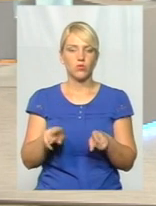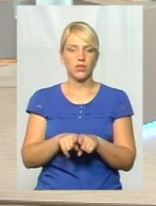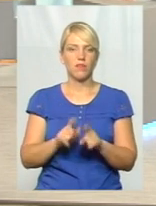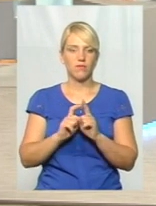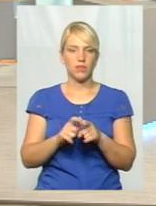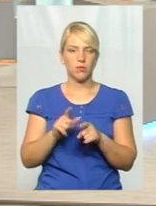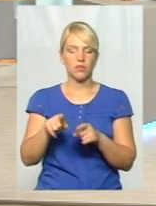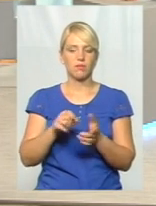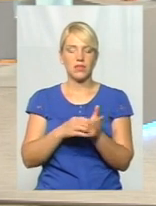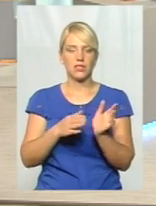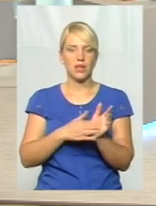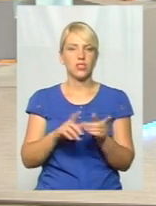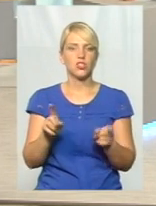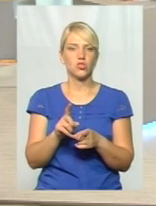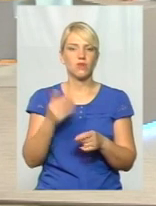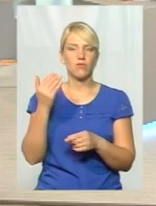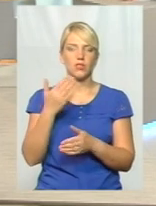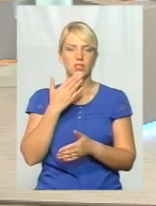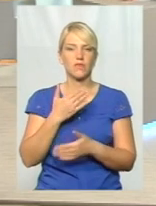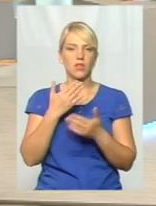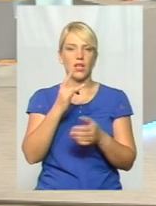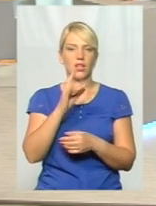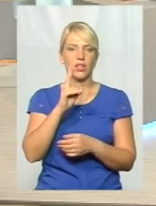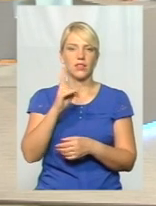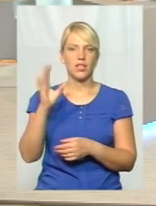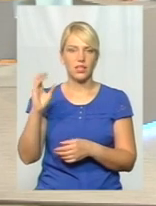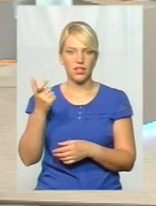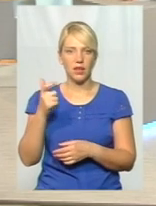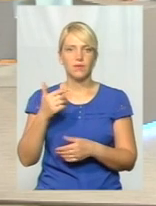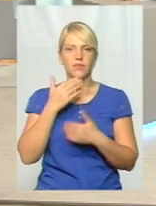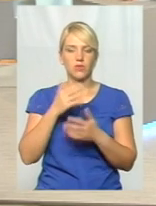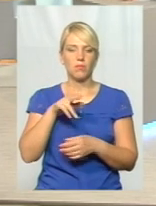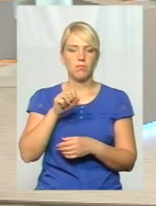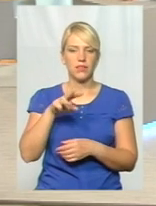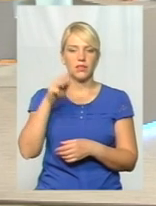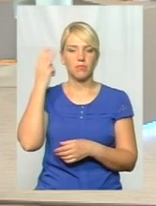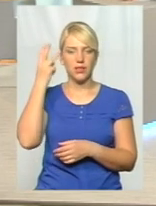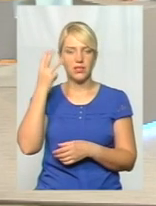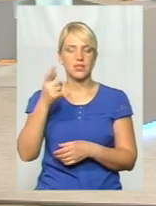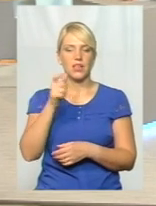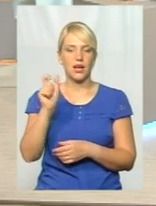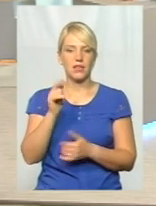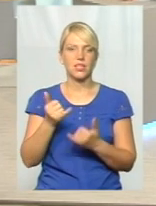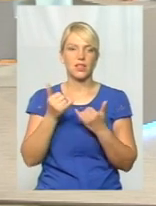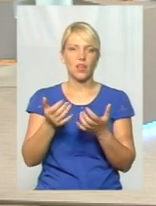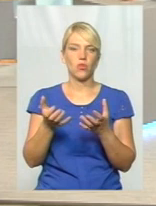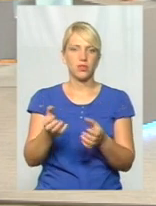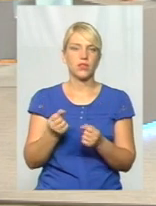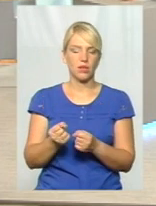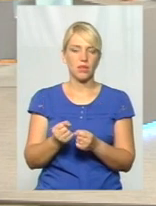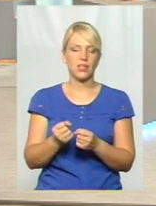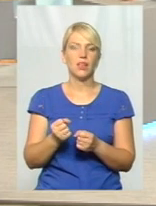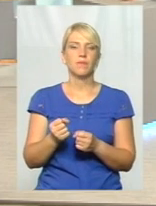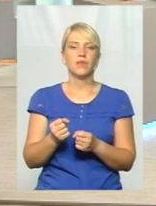НКРЄ зазначено, що вони звернулися, НКРЄ звернувся в ПАТ «Хмельницьгаз» для отримання інформації щодо кількості споживачів